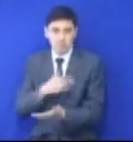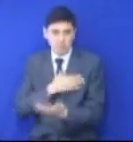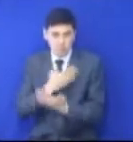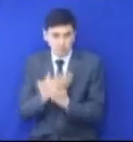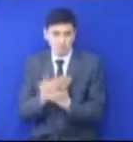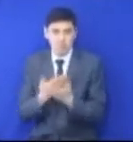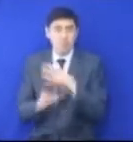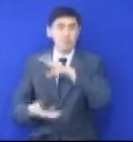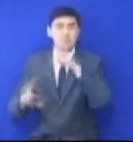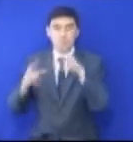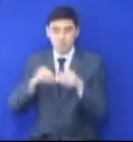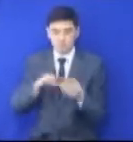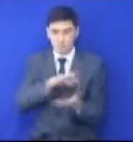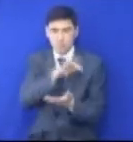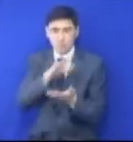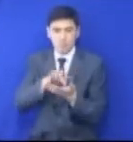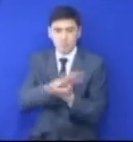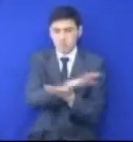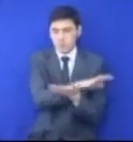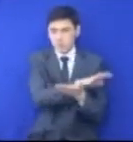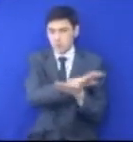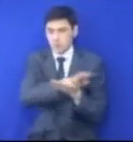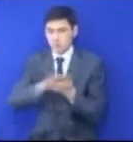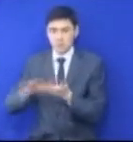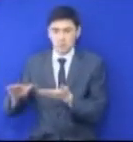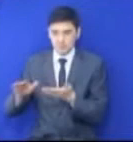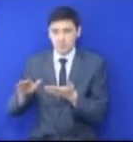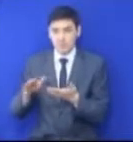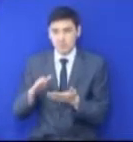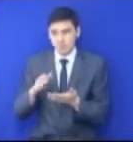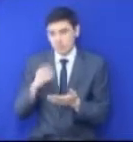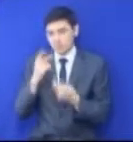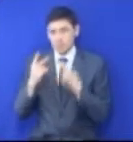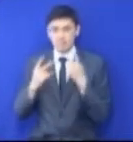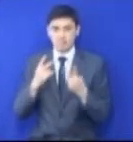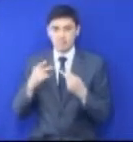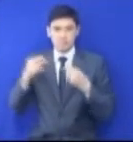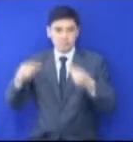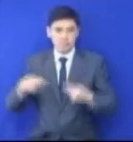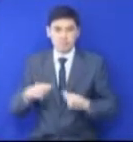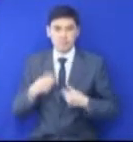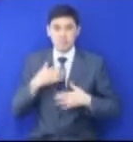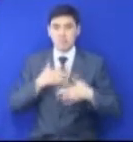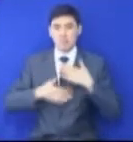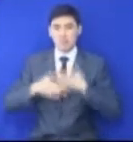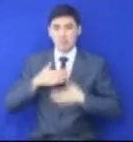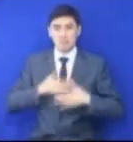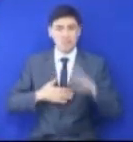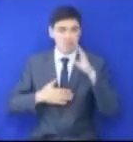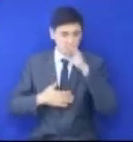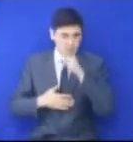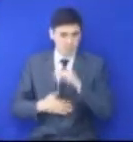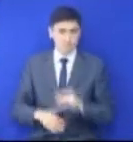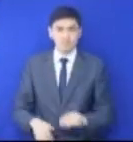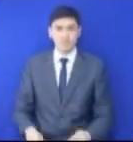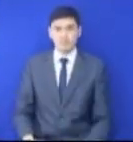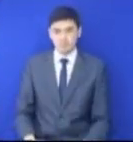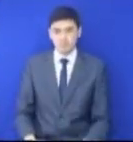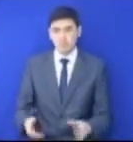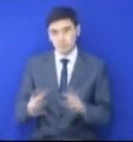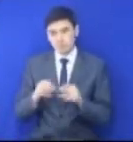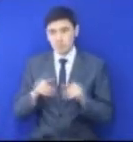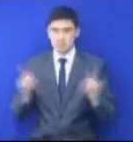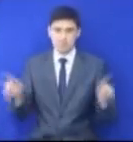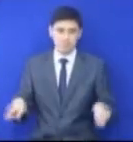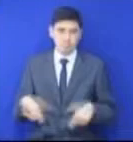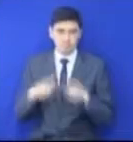активными на таких мероприятиях, тем мы сделаем город наш чище и несем какую-то лепту в озеленение, в